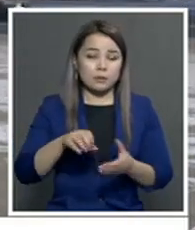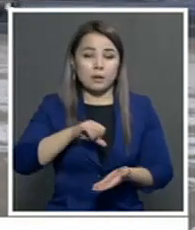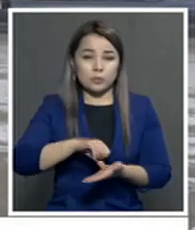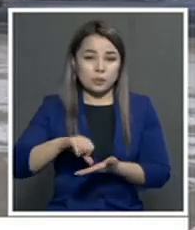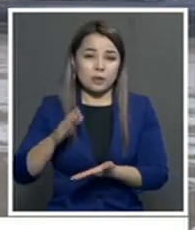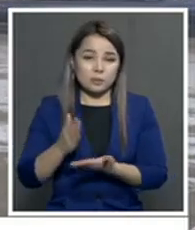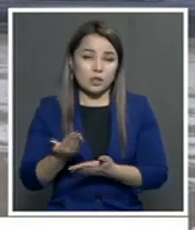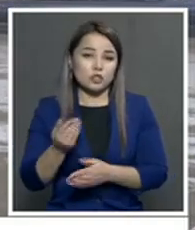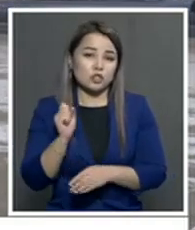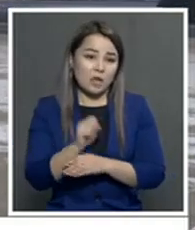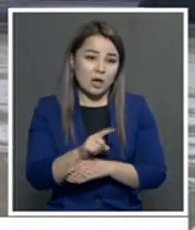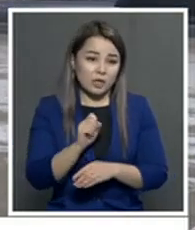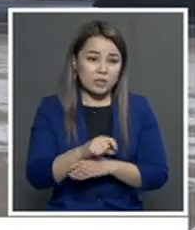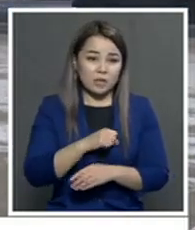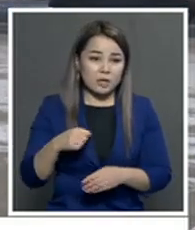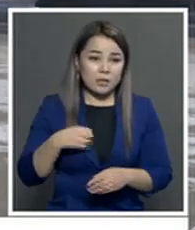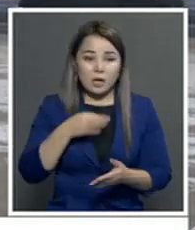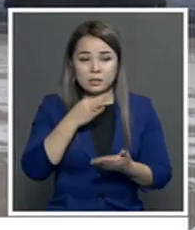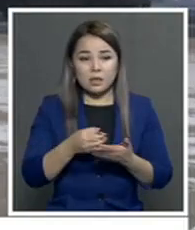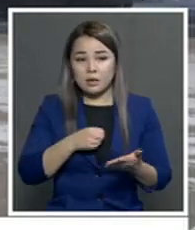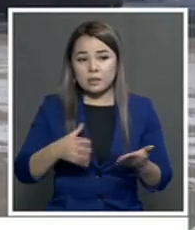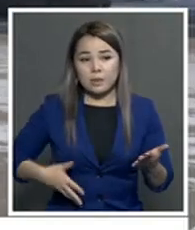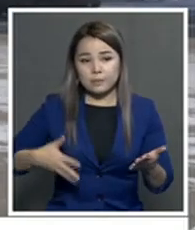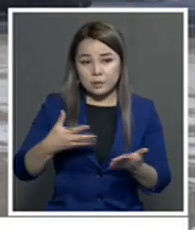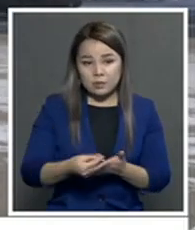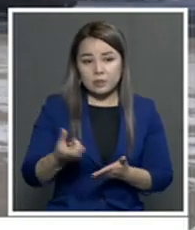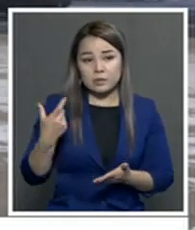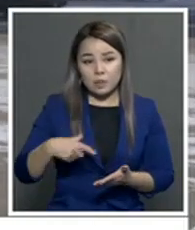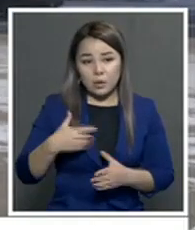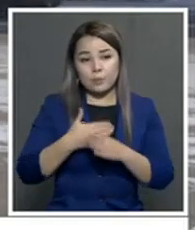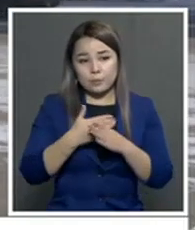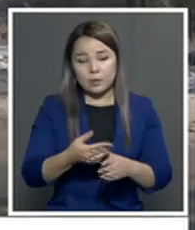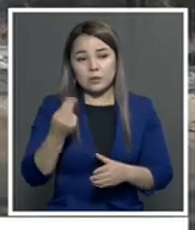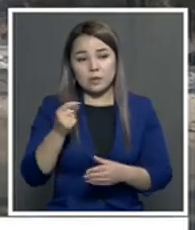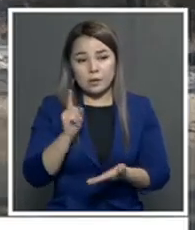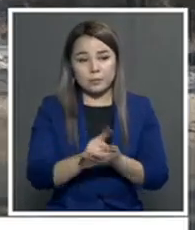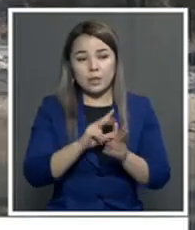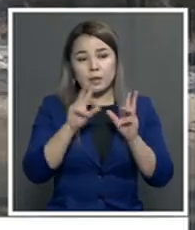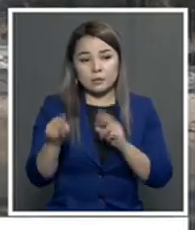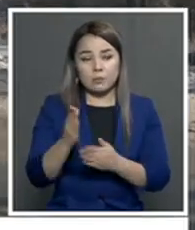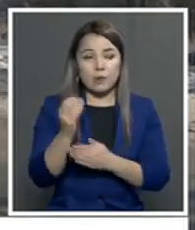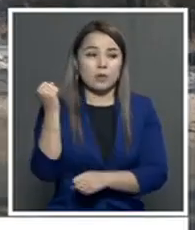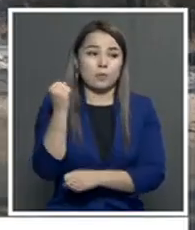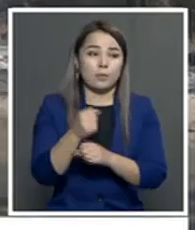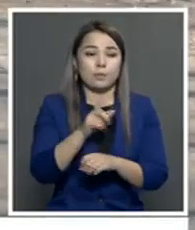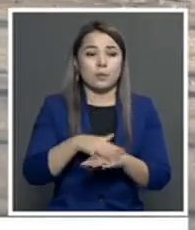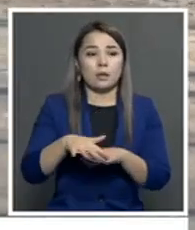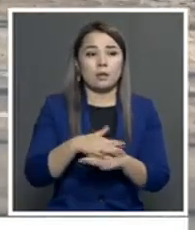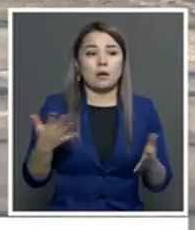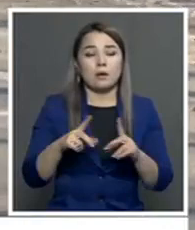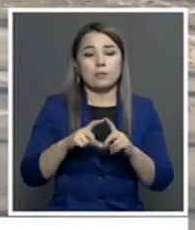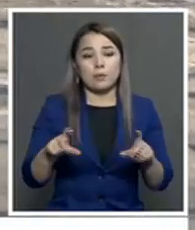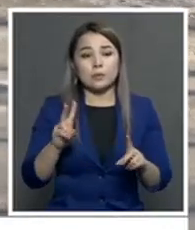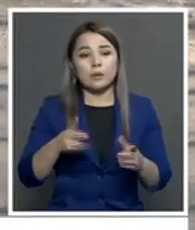учредителі, заказчиктің өз ақшасынан, то есть финансовый көмек берейін деп отыр. Жұмысшылар үшін қаражатты қай мекеме,